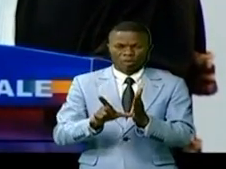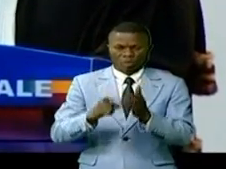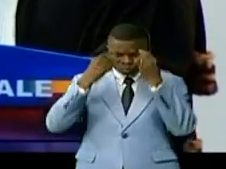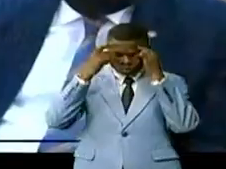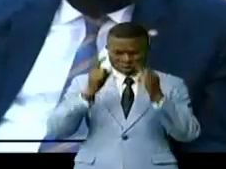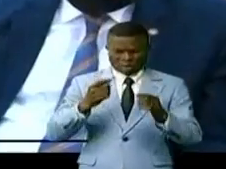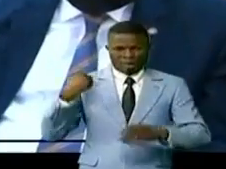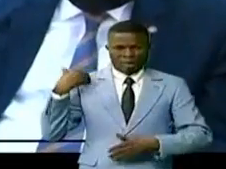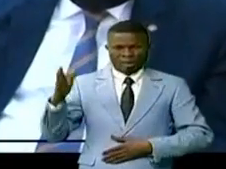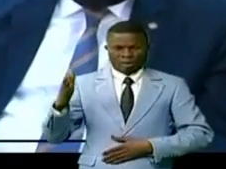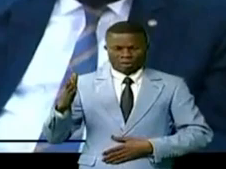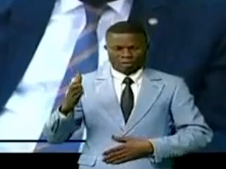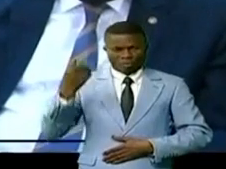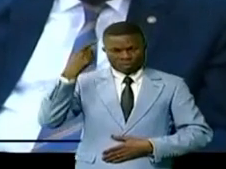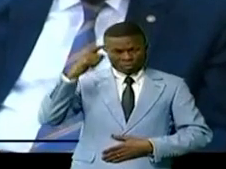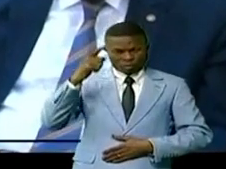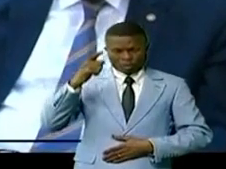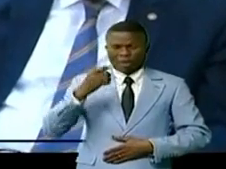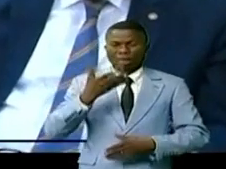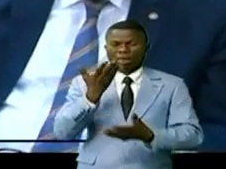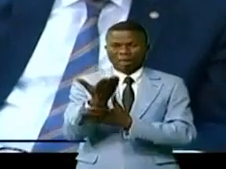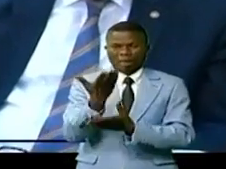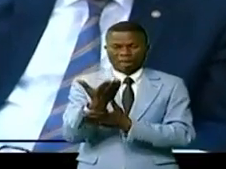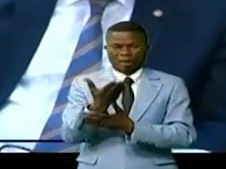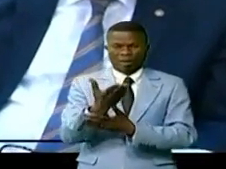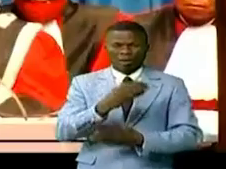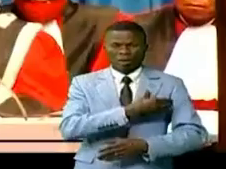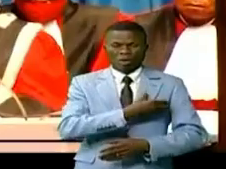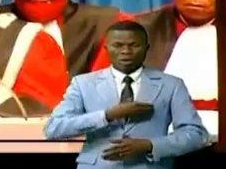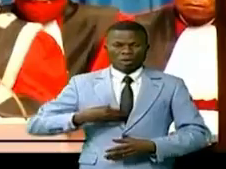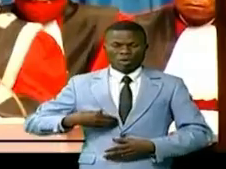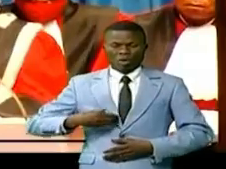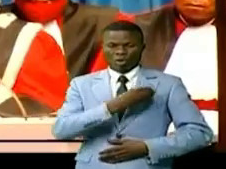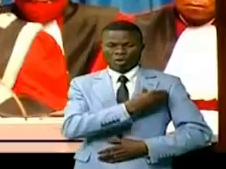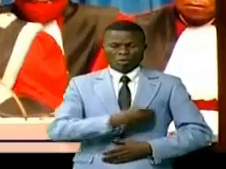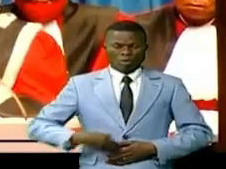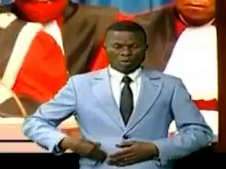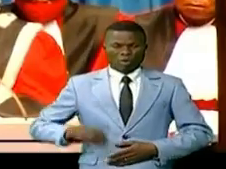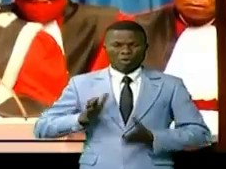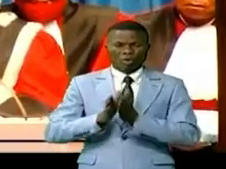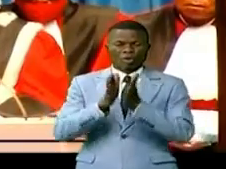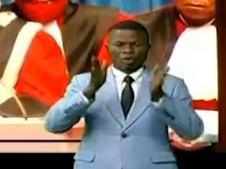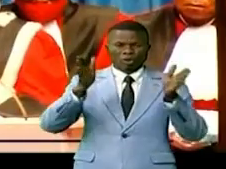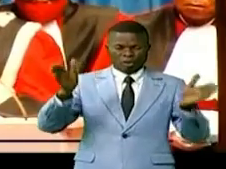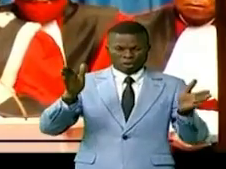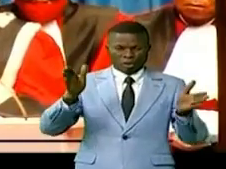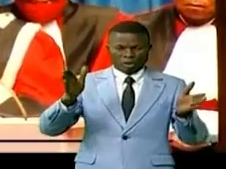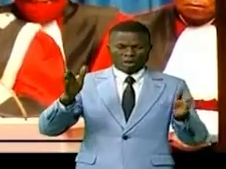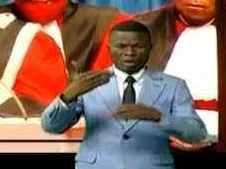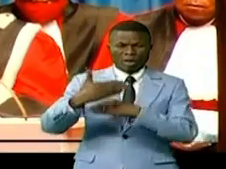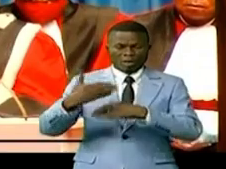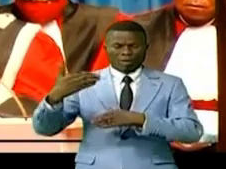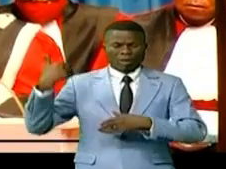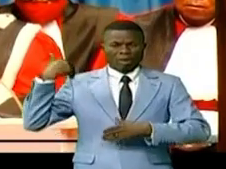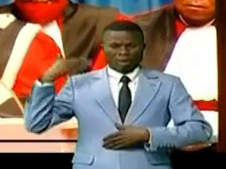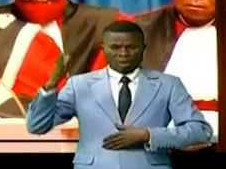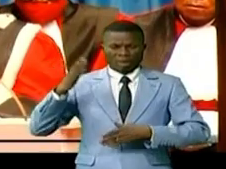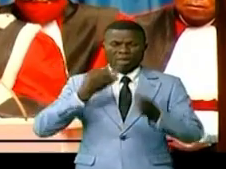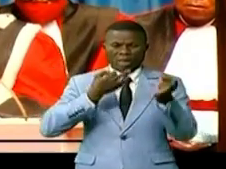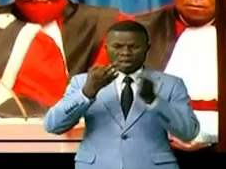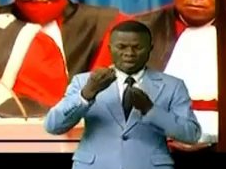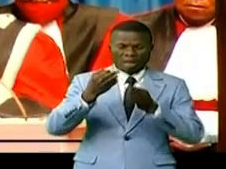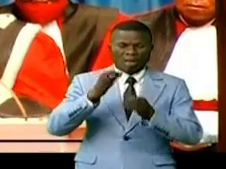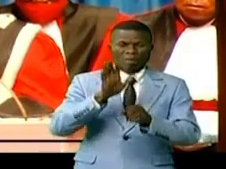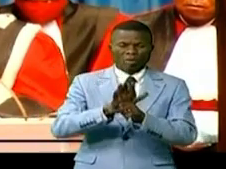justice. Dans sa mercuriale, le procureur général près le Conseil d'État, Octave Telaziela, a un peu plus tôt exposé